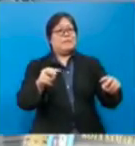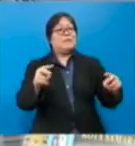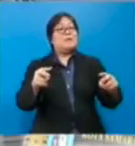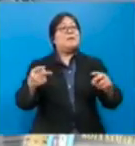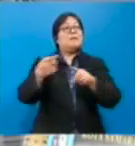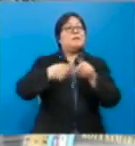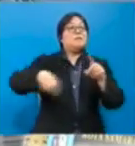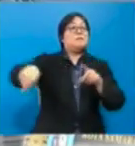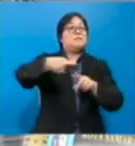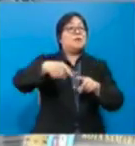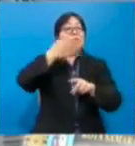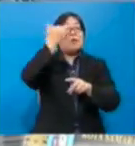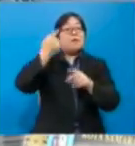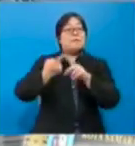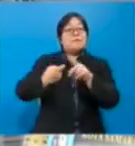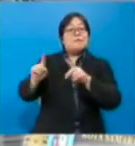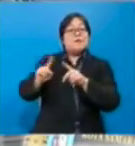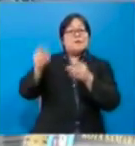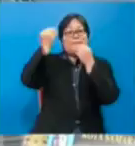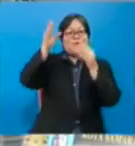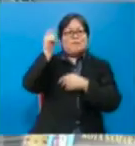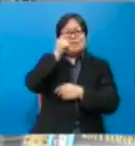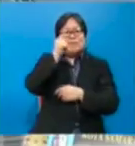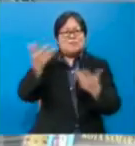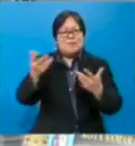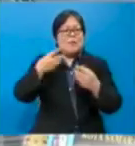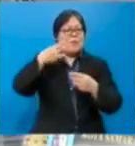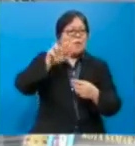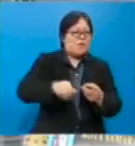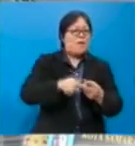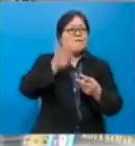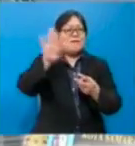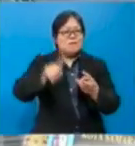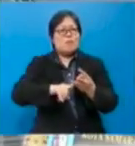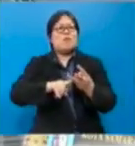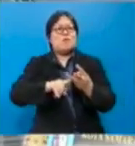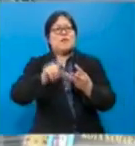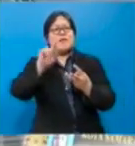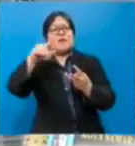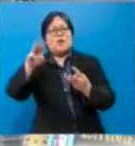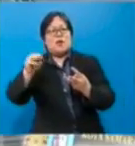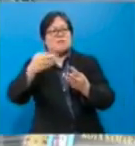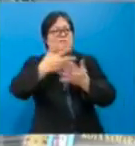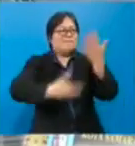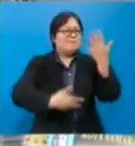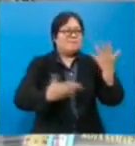yang lahir disebabkan oleh berita-berita palsu ini melalui WhatsApp, Facebook, Telegram dan aplikasi yang lain?